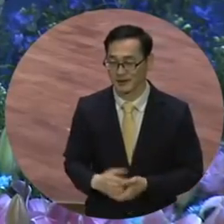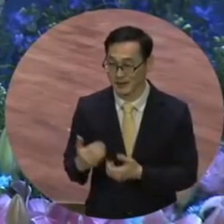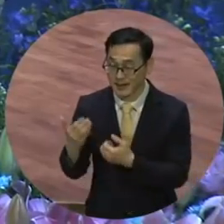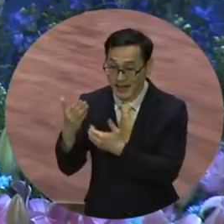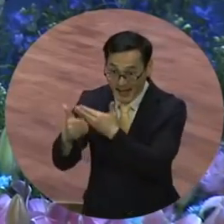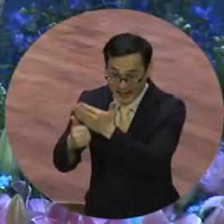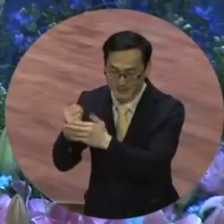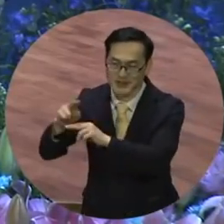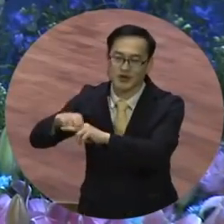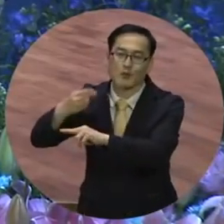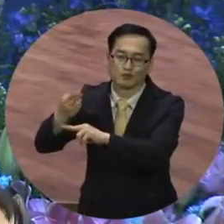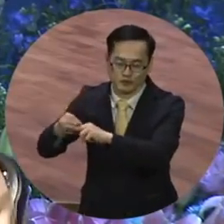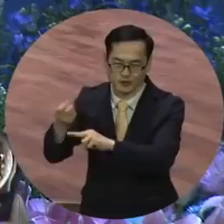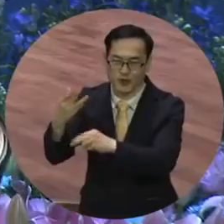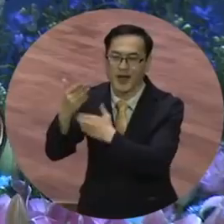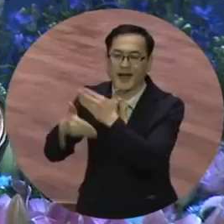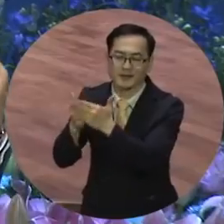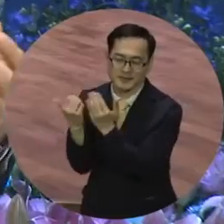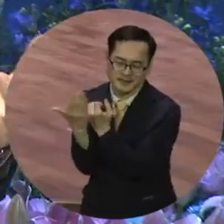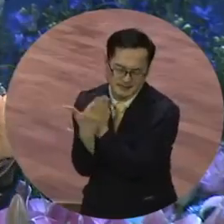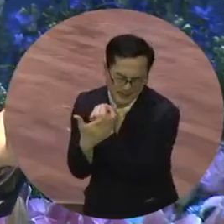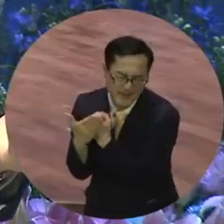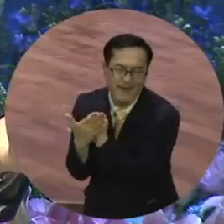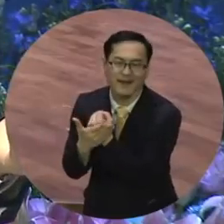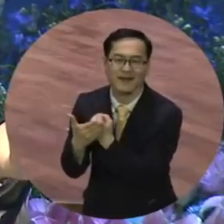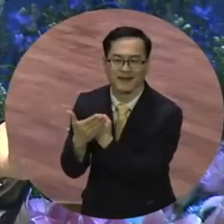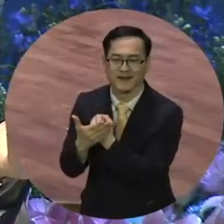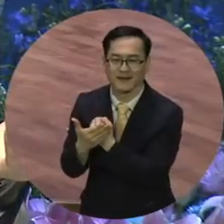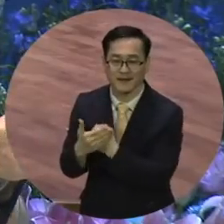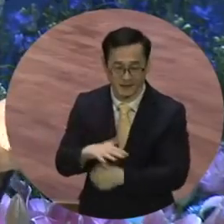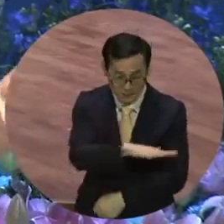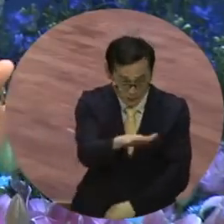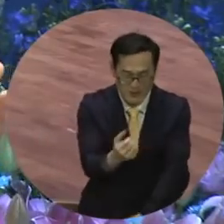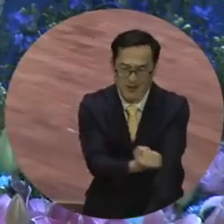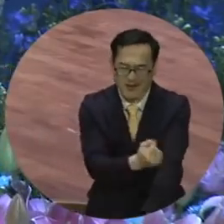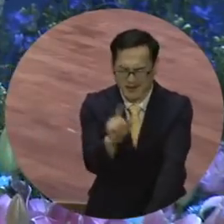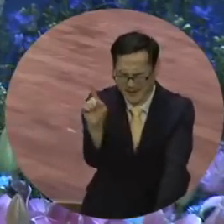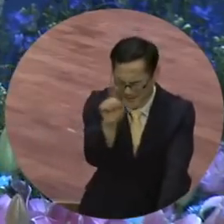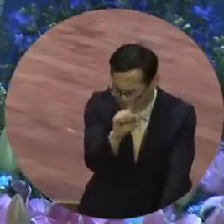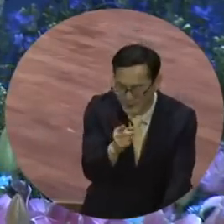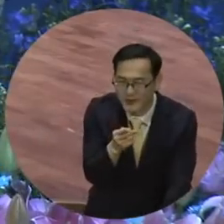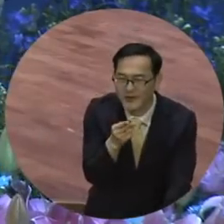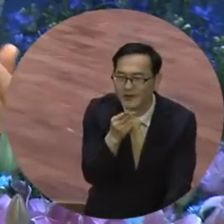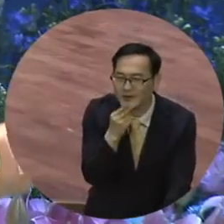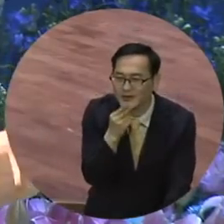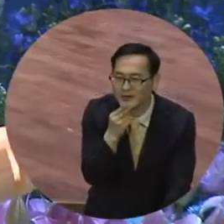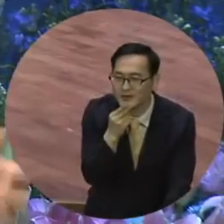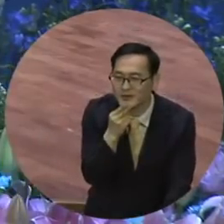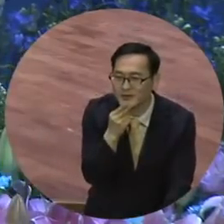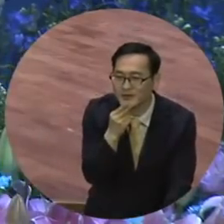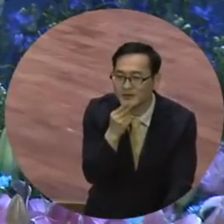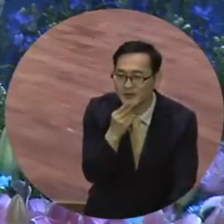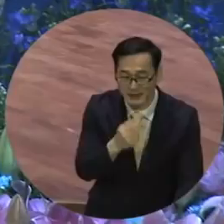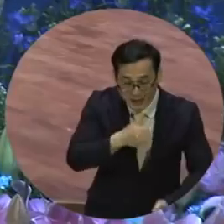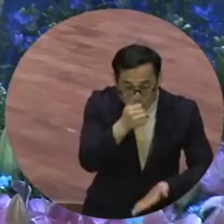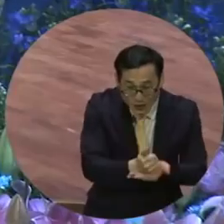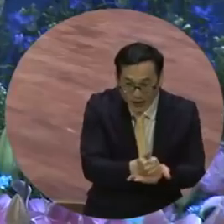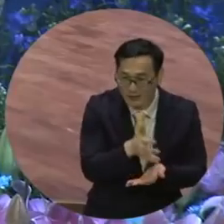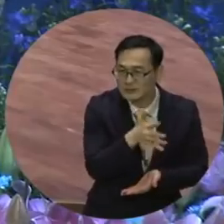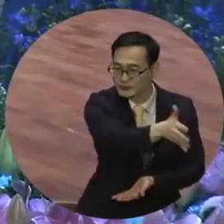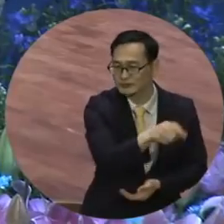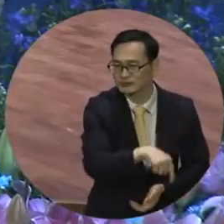은혜다. 우리는 아무것도 행한 것이 없는데 우리의 삶이란 것에 죄진 것밖에 없는데